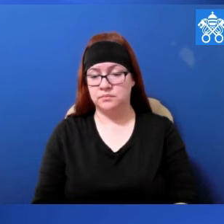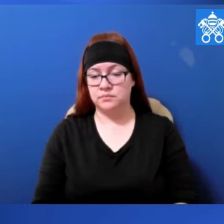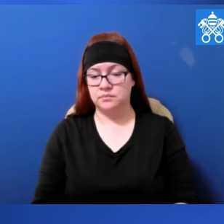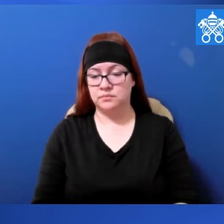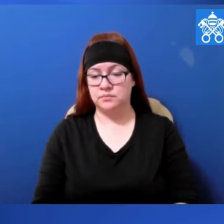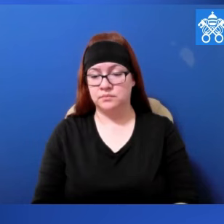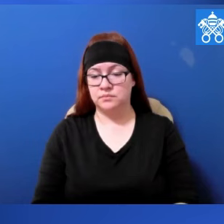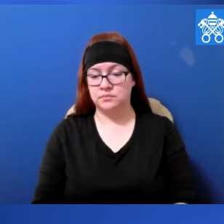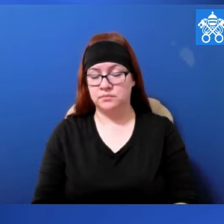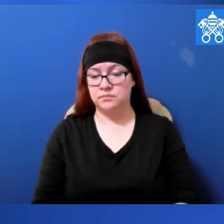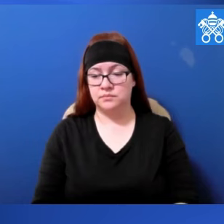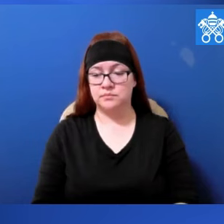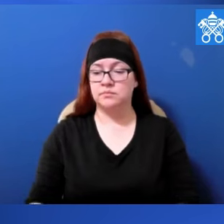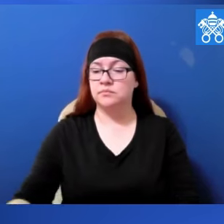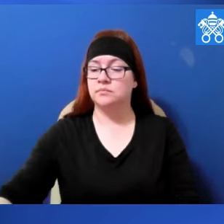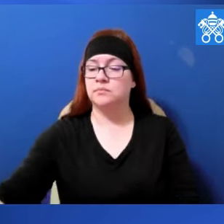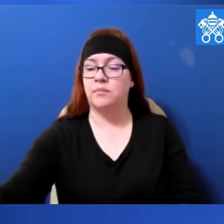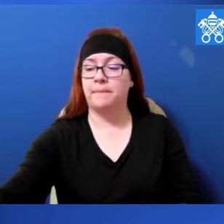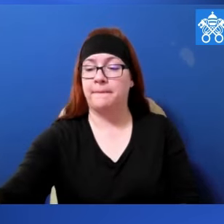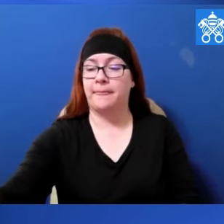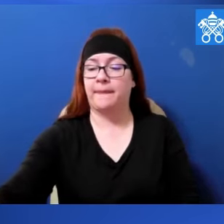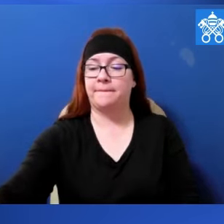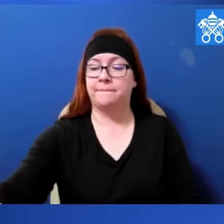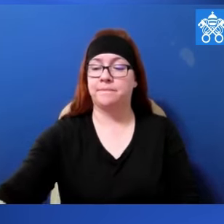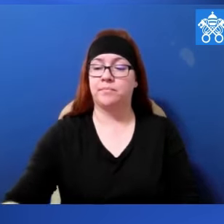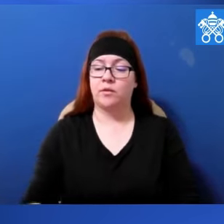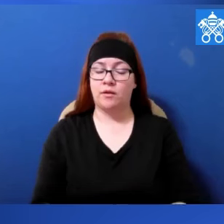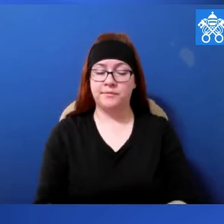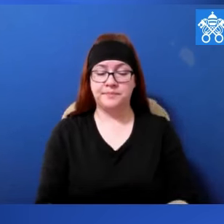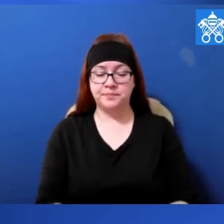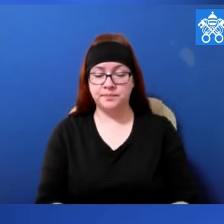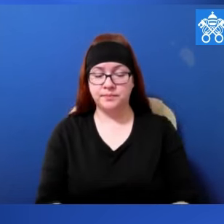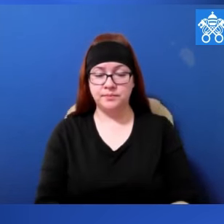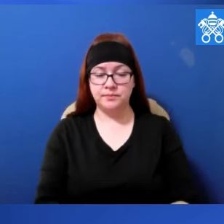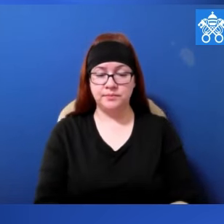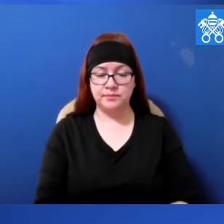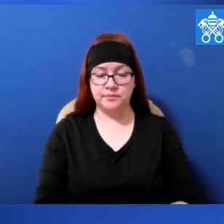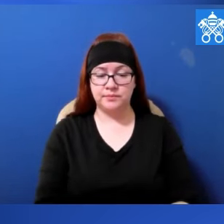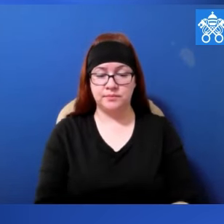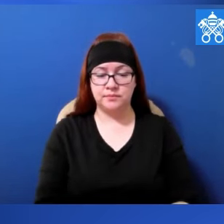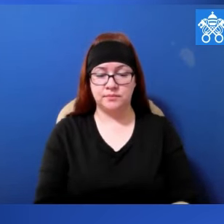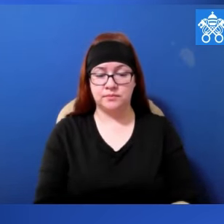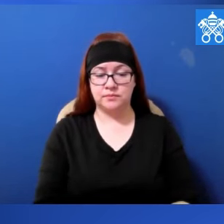Chciałbym wyrazić uznanie i pochwalić wysiłki wielu dobrych Samarytan, którzy starają się